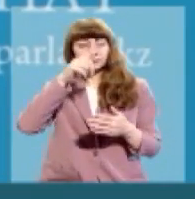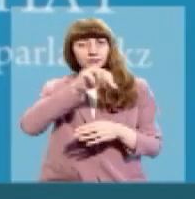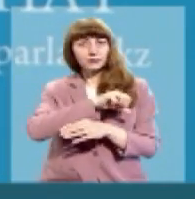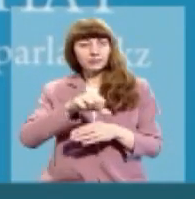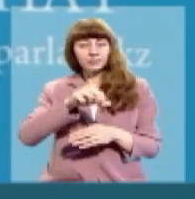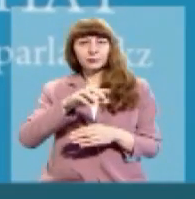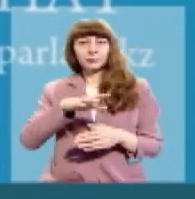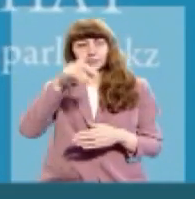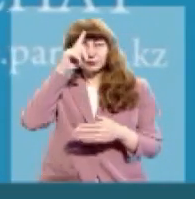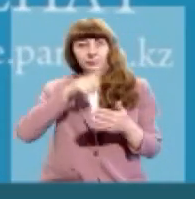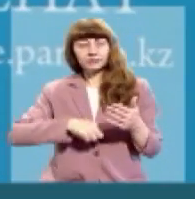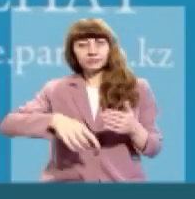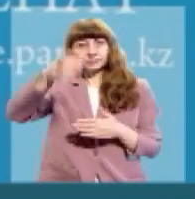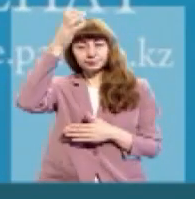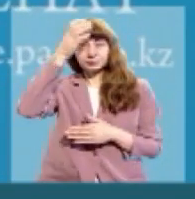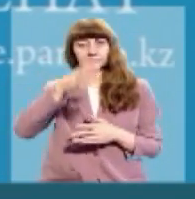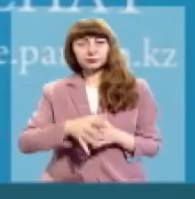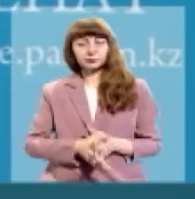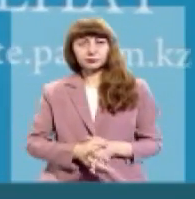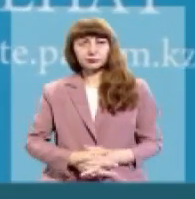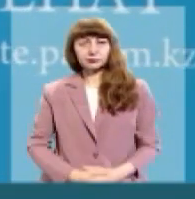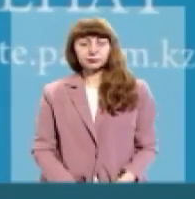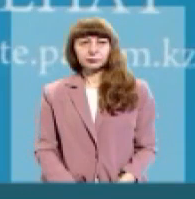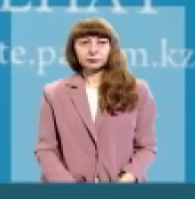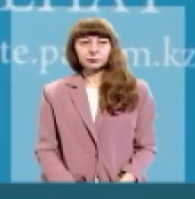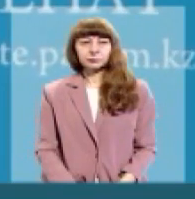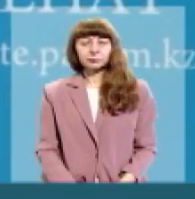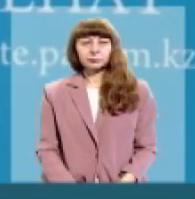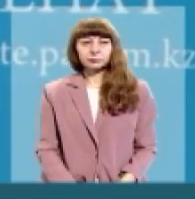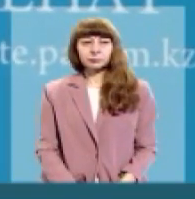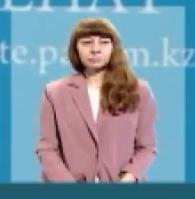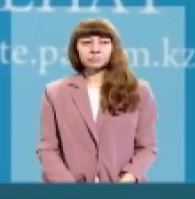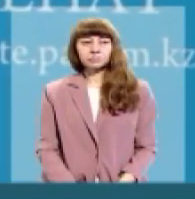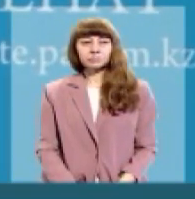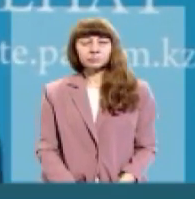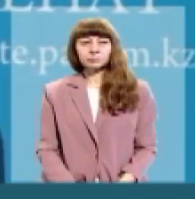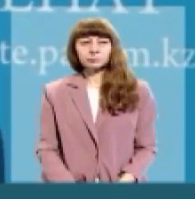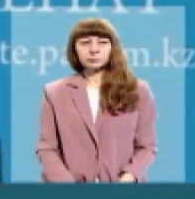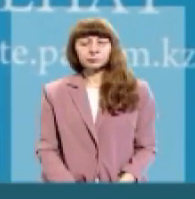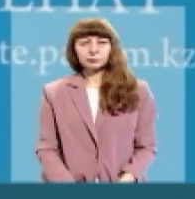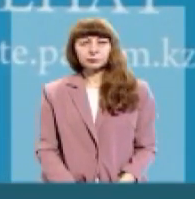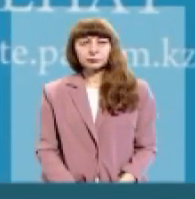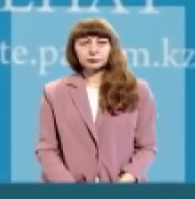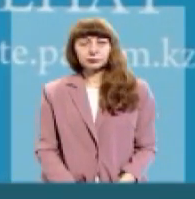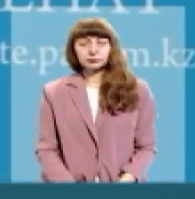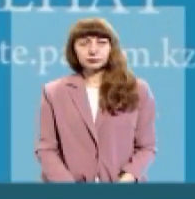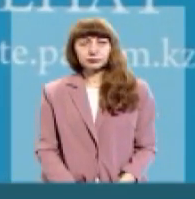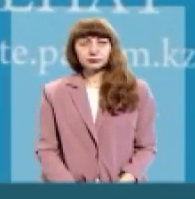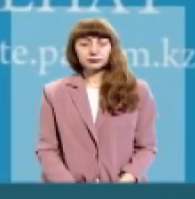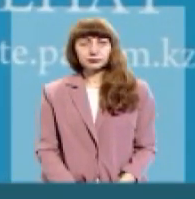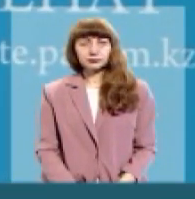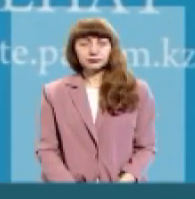азаматтардың осы біздің дәстүрлі дінімізге сәйкестігі, олардың ұстанымдары қандай болады, оларды тиісті